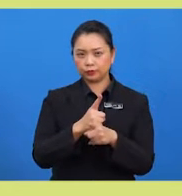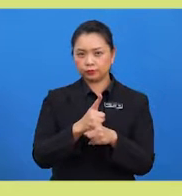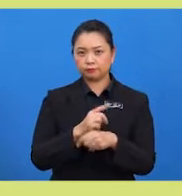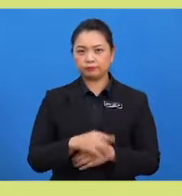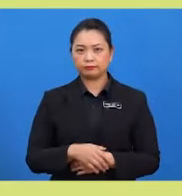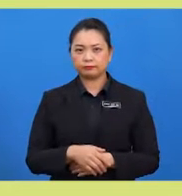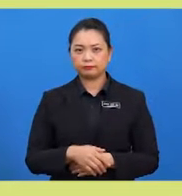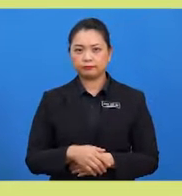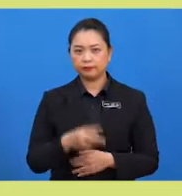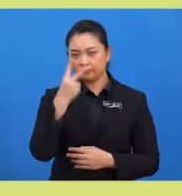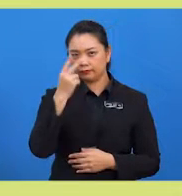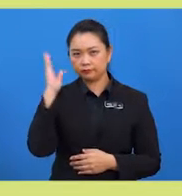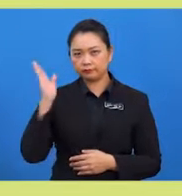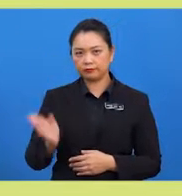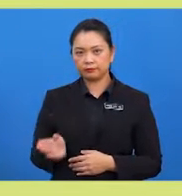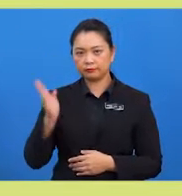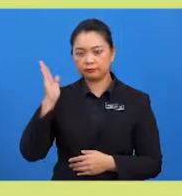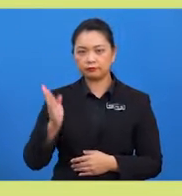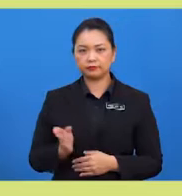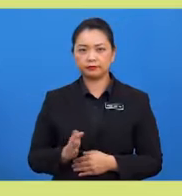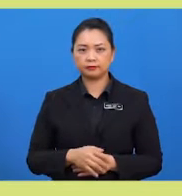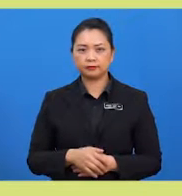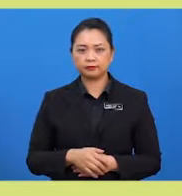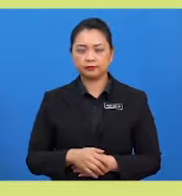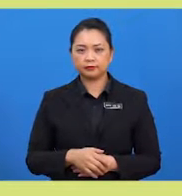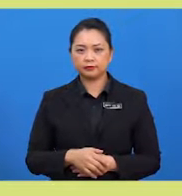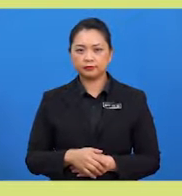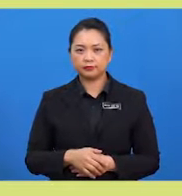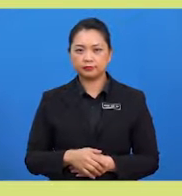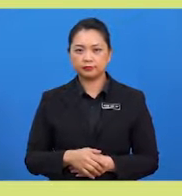bukan semasa tambah modal kerja